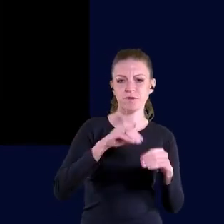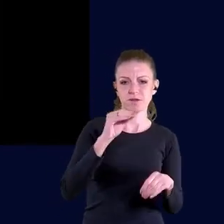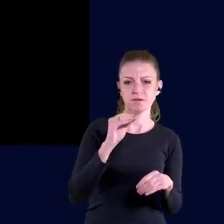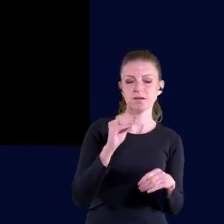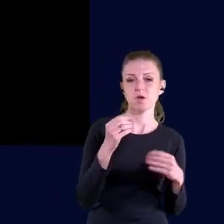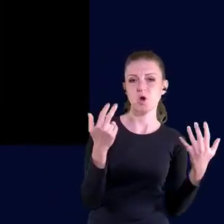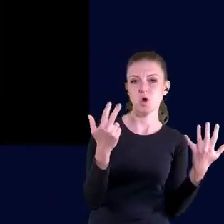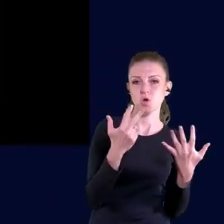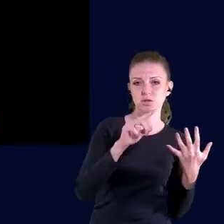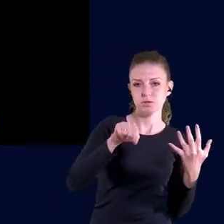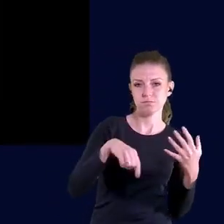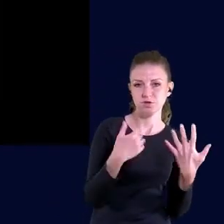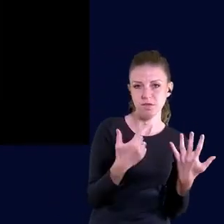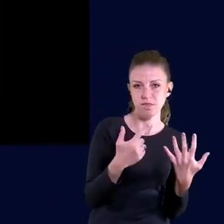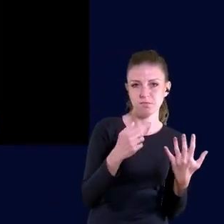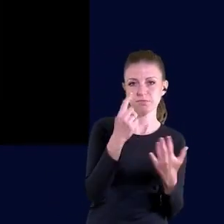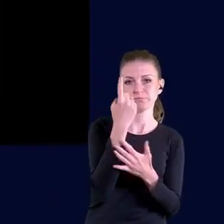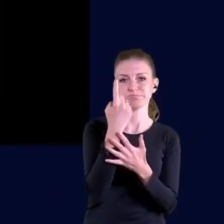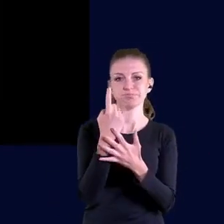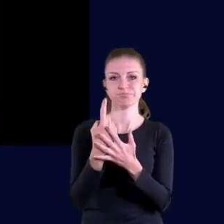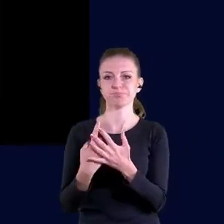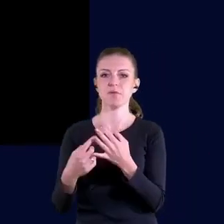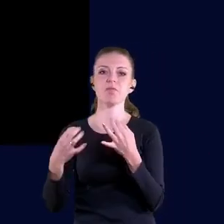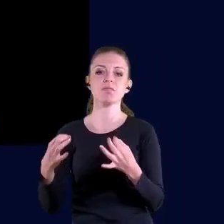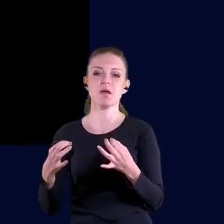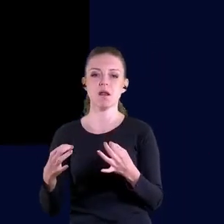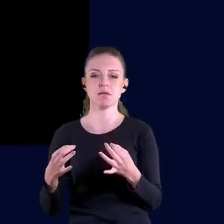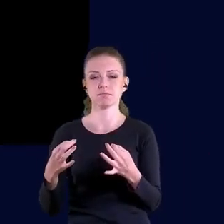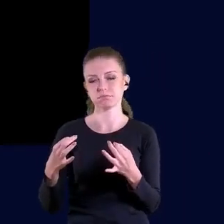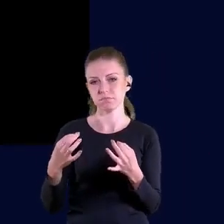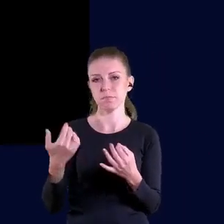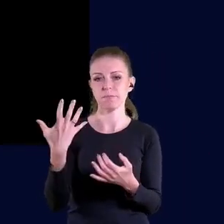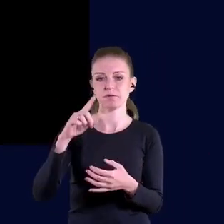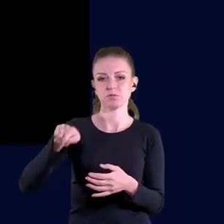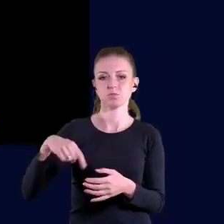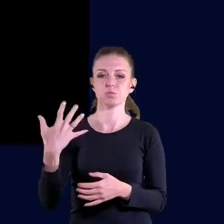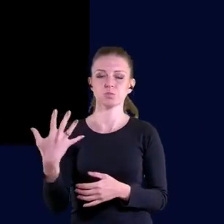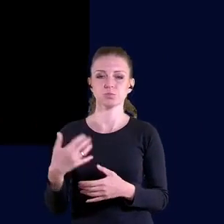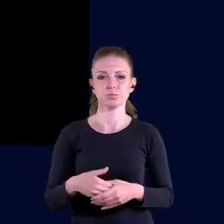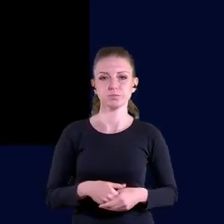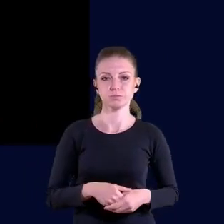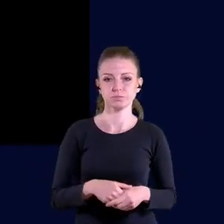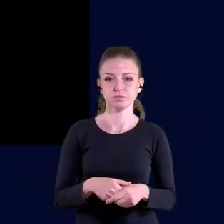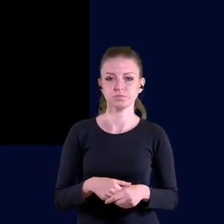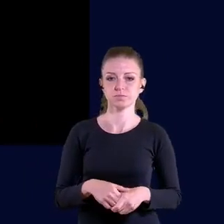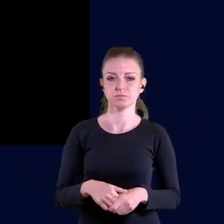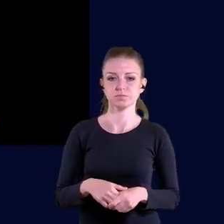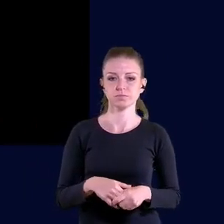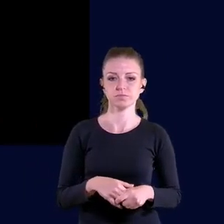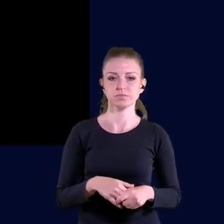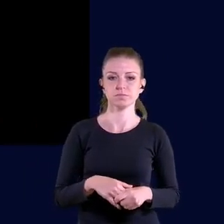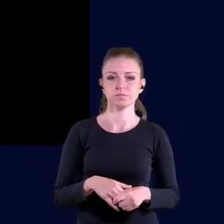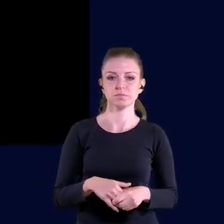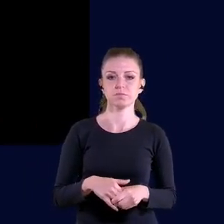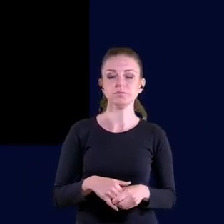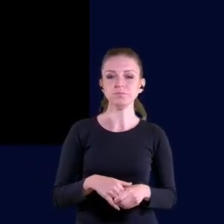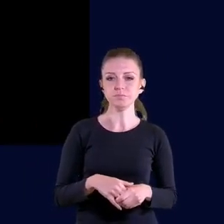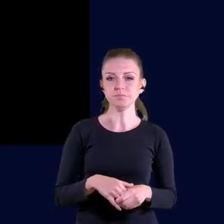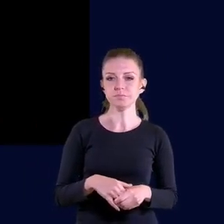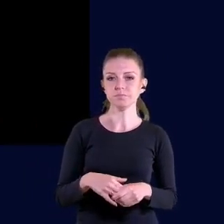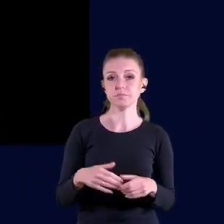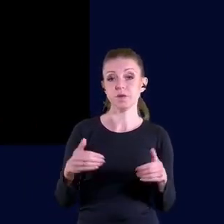7 procent to jest to jest średnia światowa tutaj być może w związku z planem s